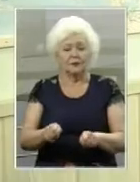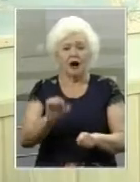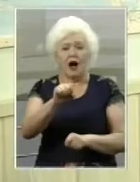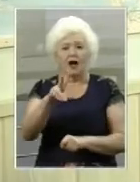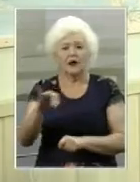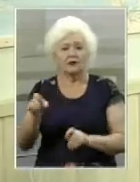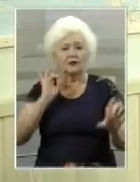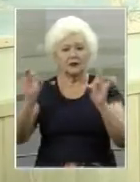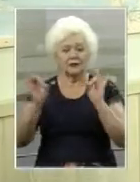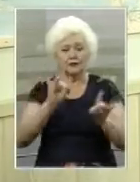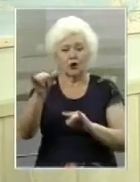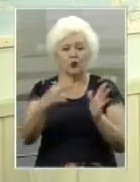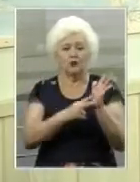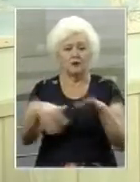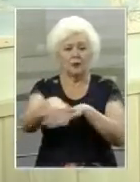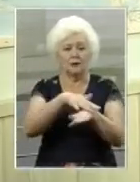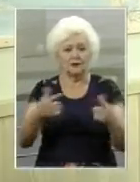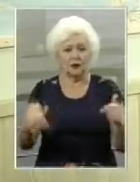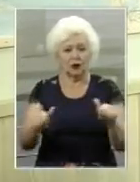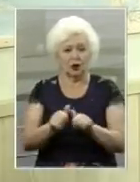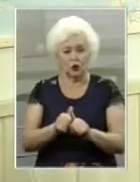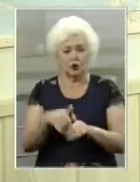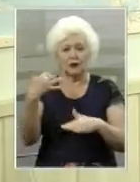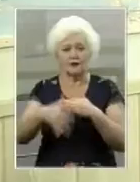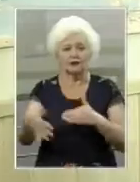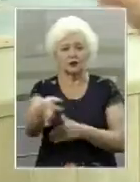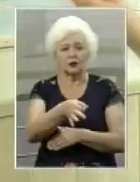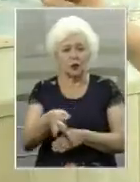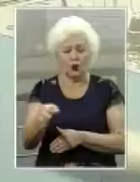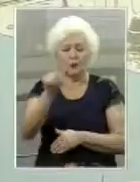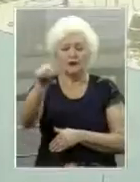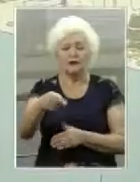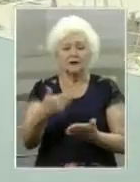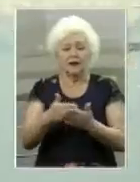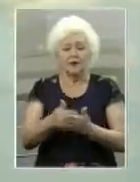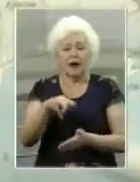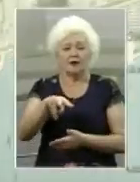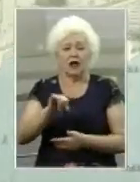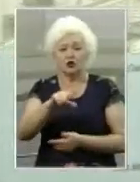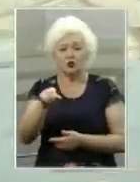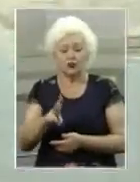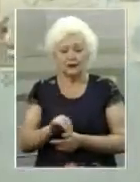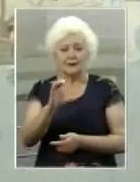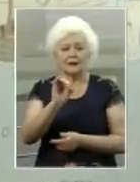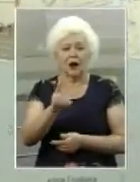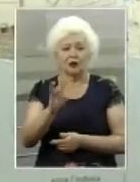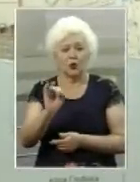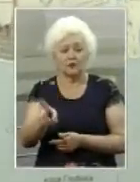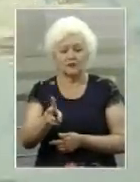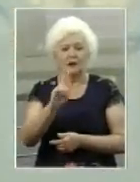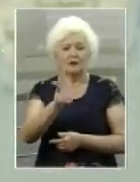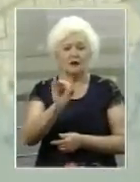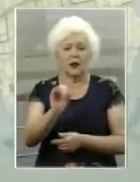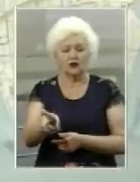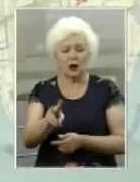аналоговий сигнал у 7 населених пунктах Херсонської області. Це, власне, Лазурне, Скадовськ,